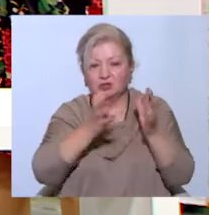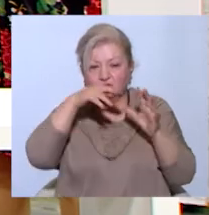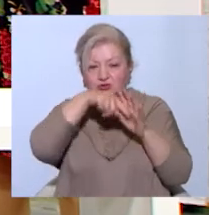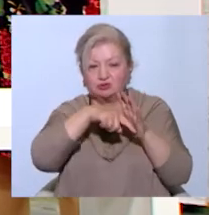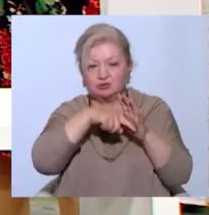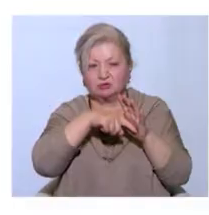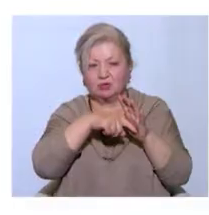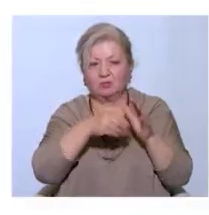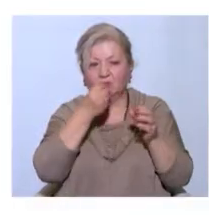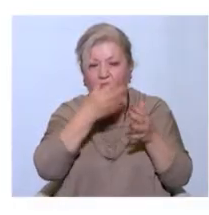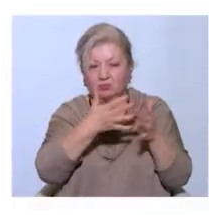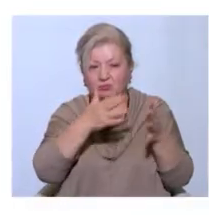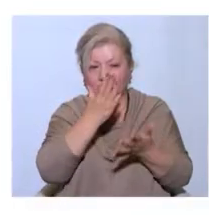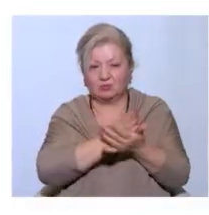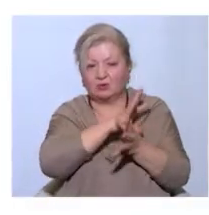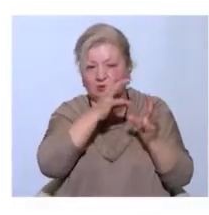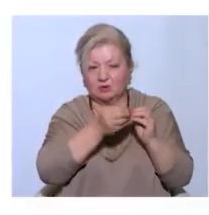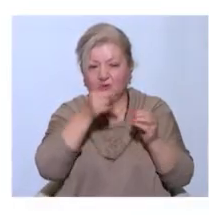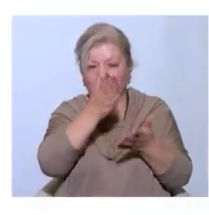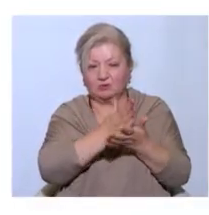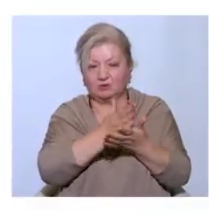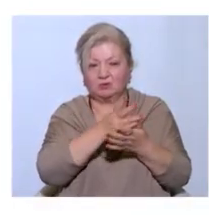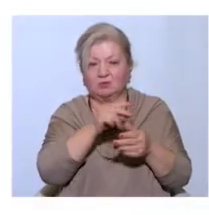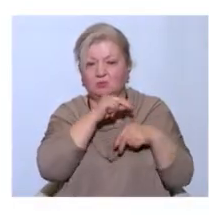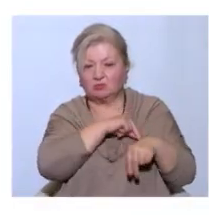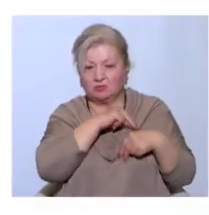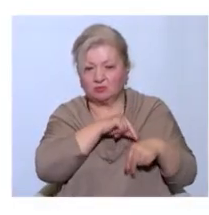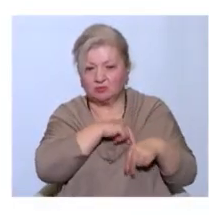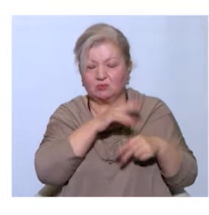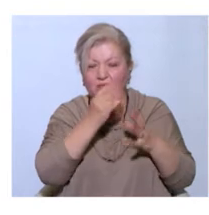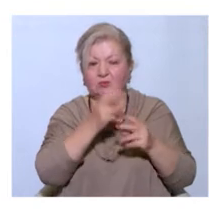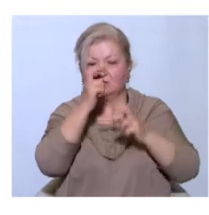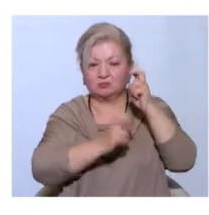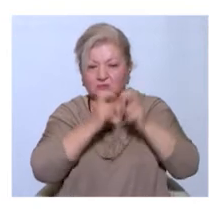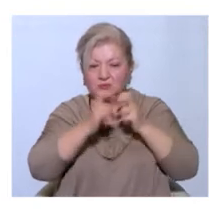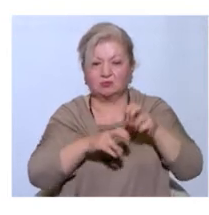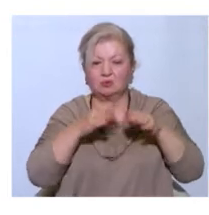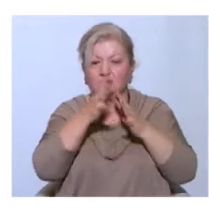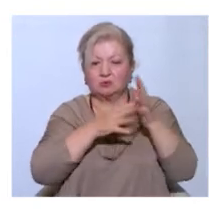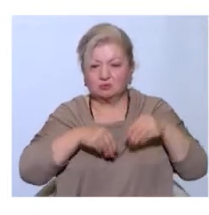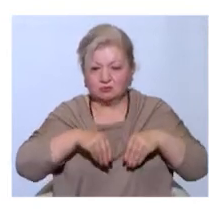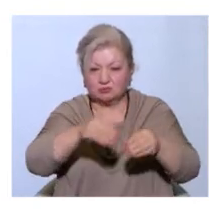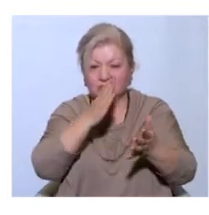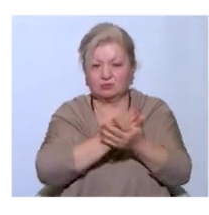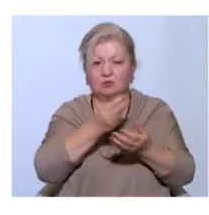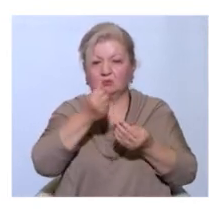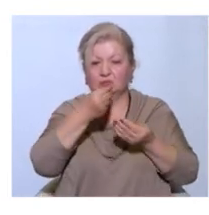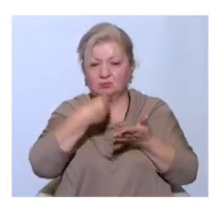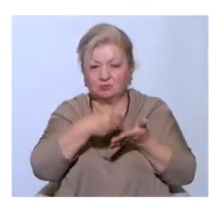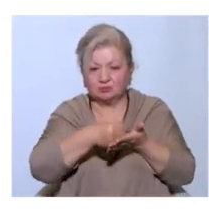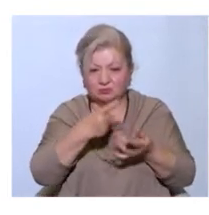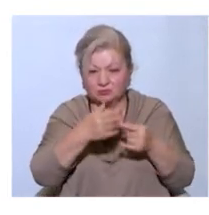შემოსავალი ძირითადად მოდის როგორც მომსახურეობის სფეროდან, ასევე ინდუსტრიიდან და სოფლის მეურნეობიდან. ფინანსების წილს